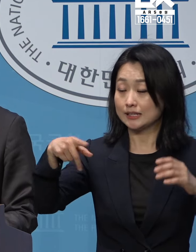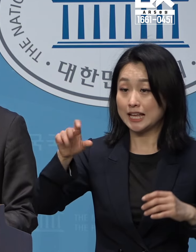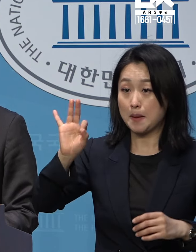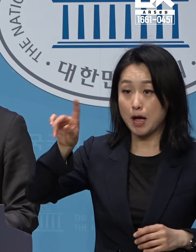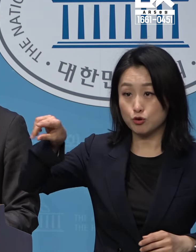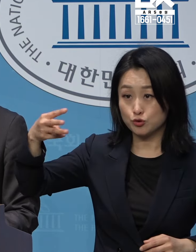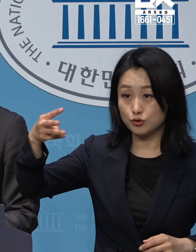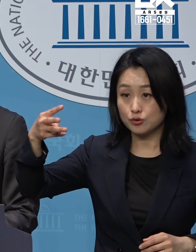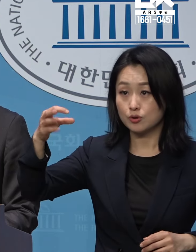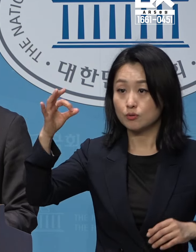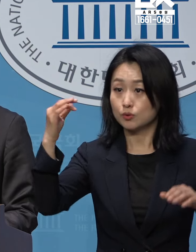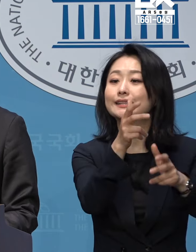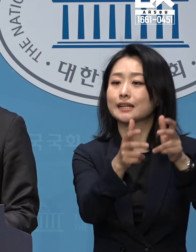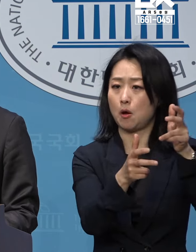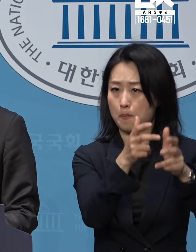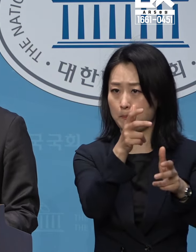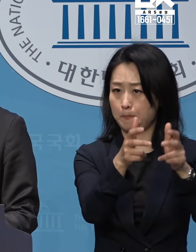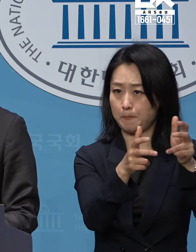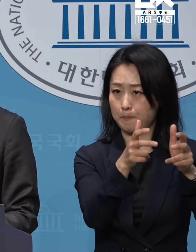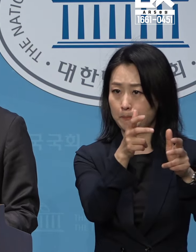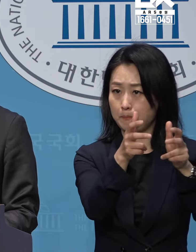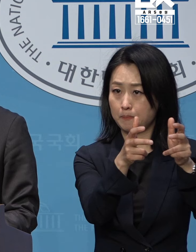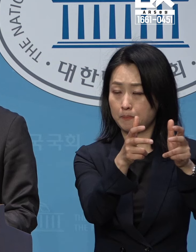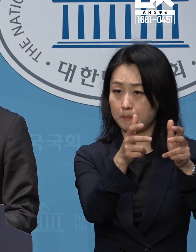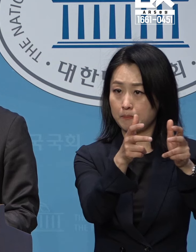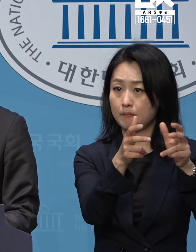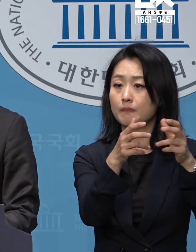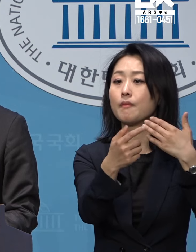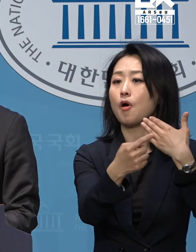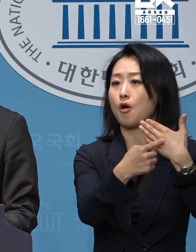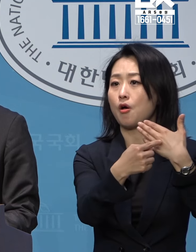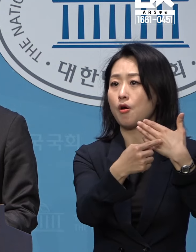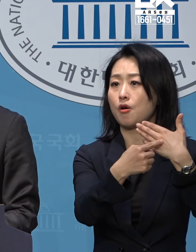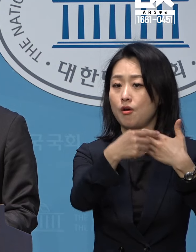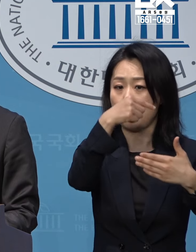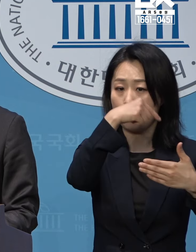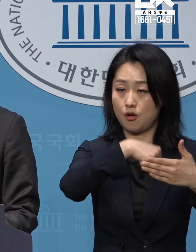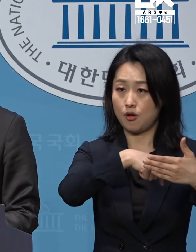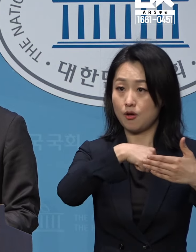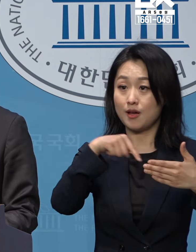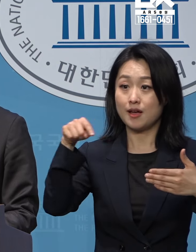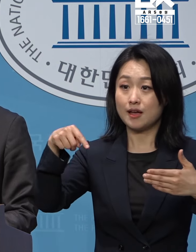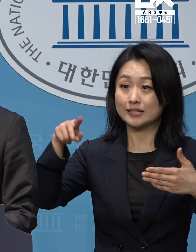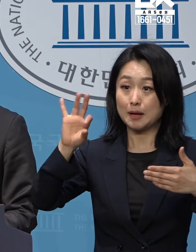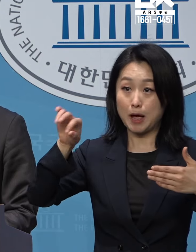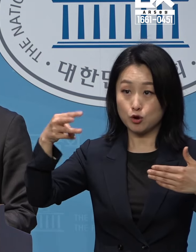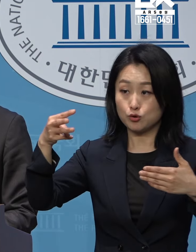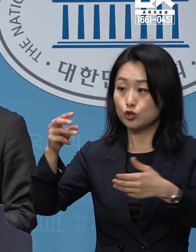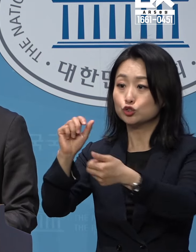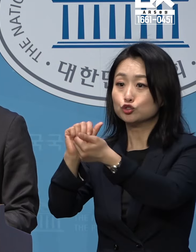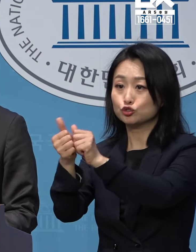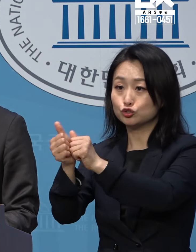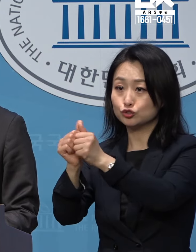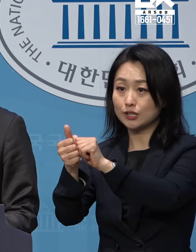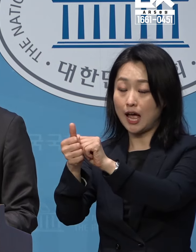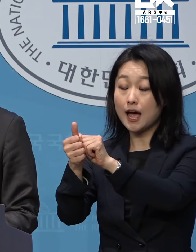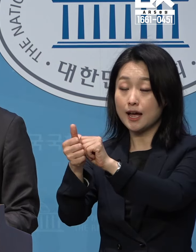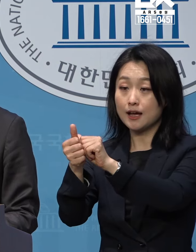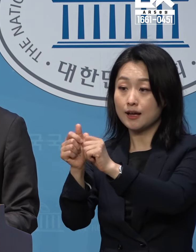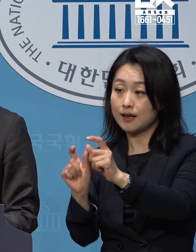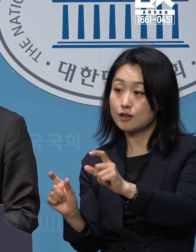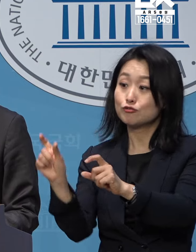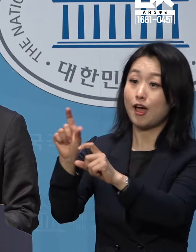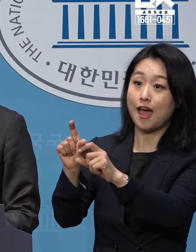쌍방울 대북 송금 사건은 대북 사업을 내세워 쌍방울 계열사의 주가를 부양하려는